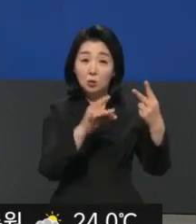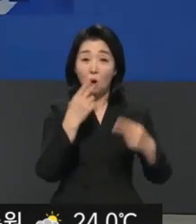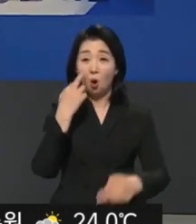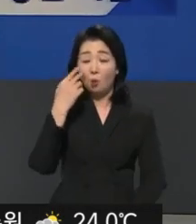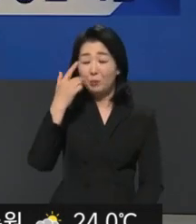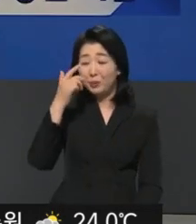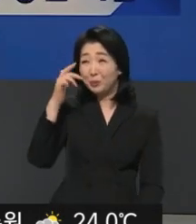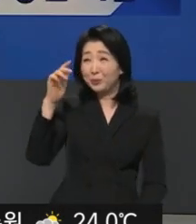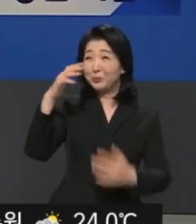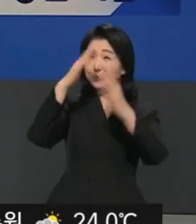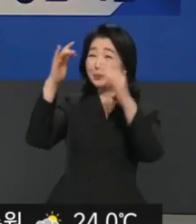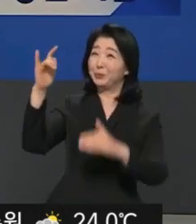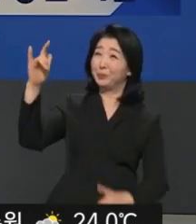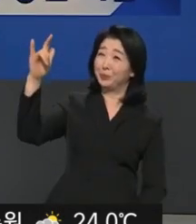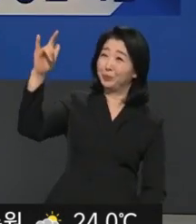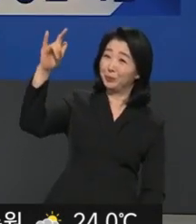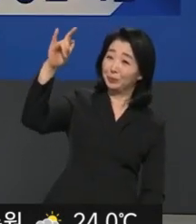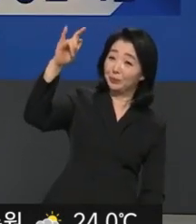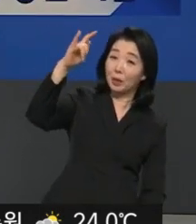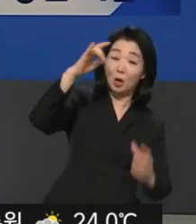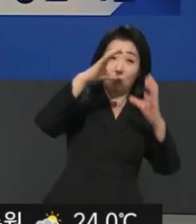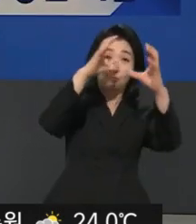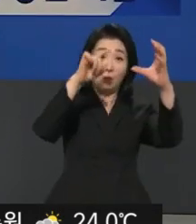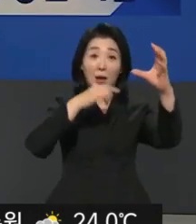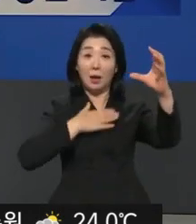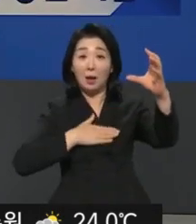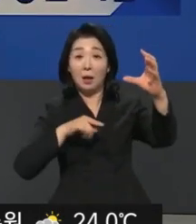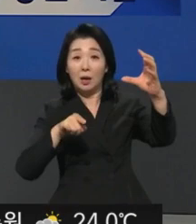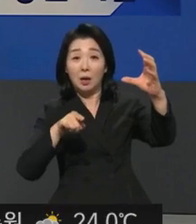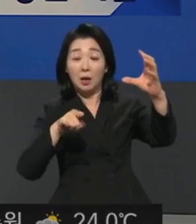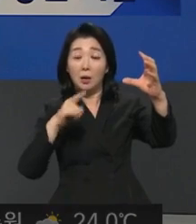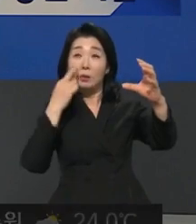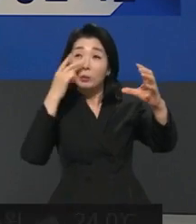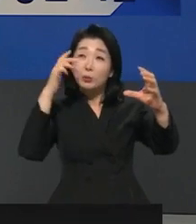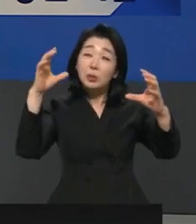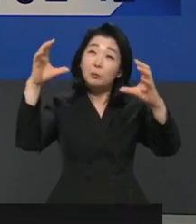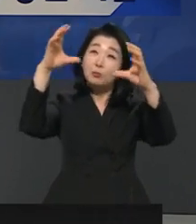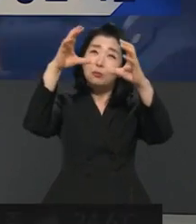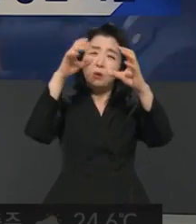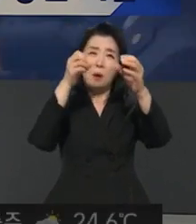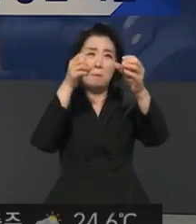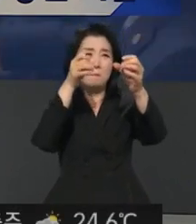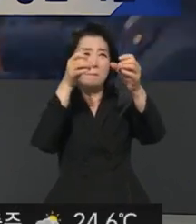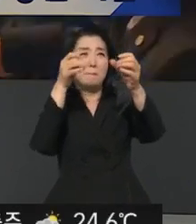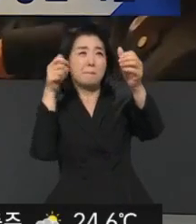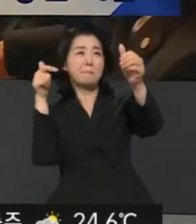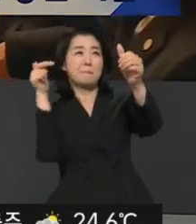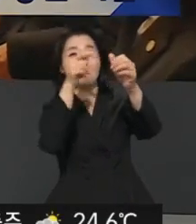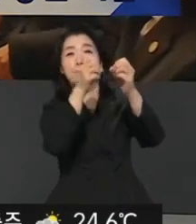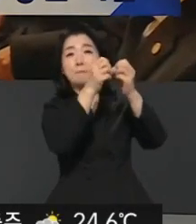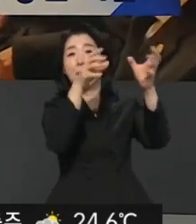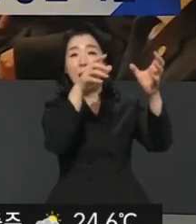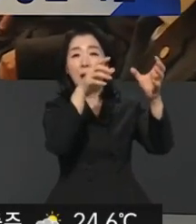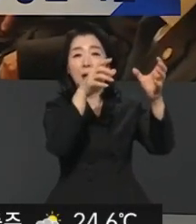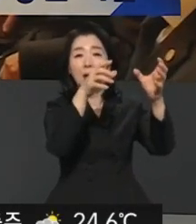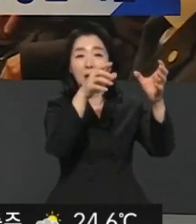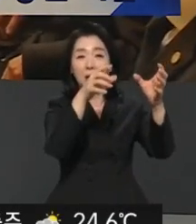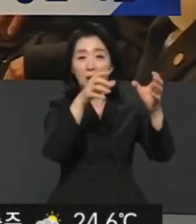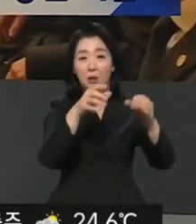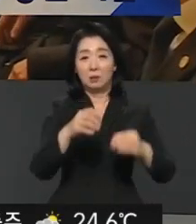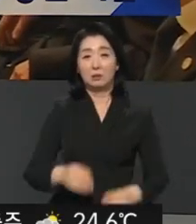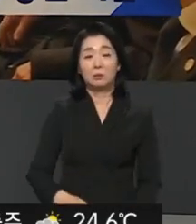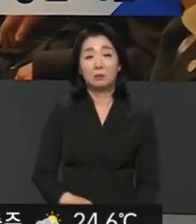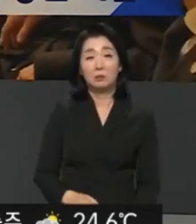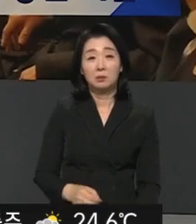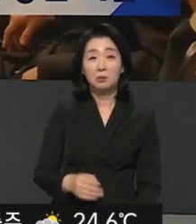상공에 날아든 중국의 정찰 풍선을 기억하십니까? 미국이 이 풍선을 격추시키면서 당시 블링컨 국무장관의 중국